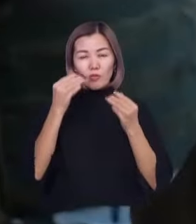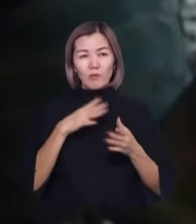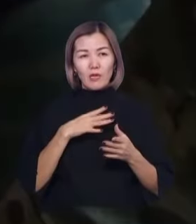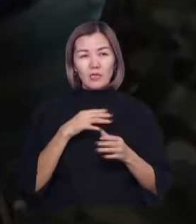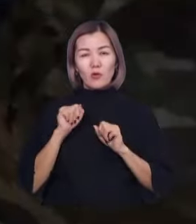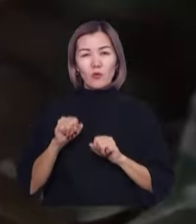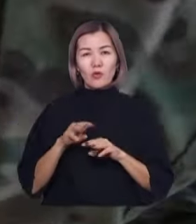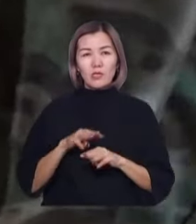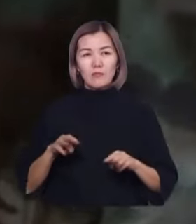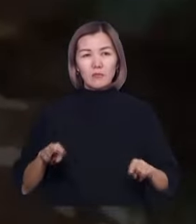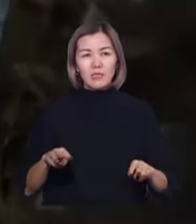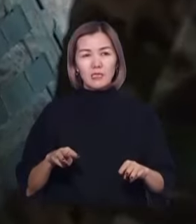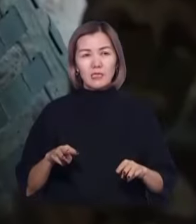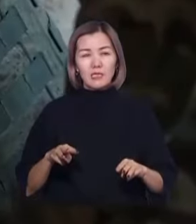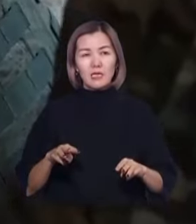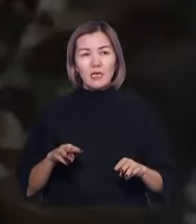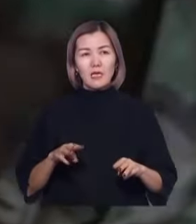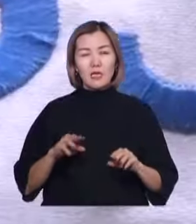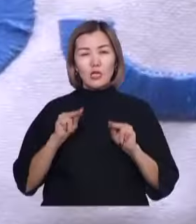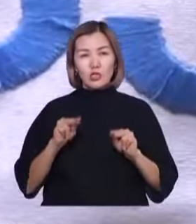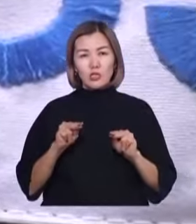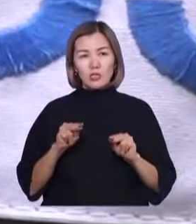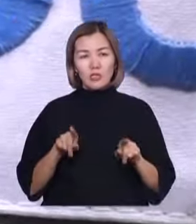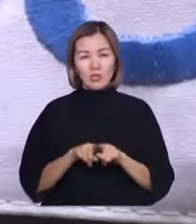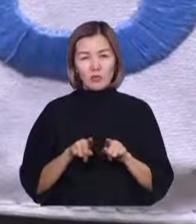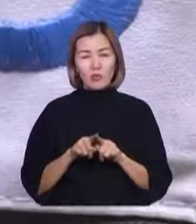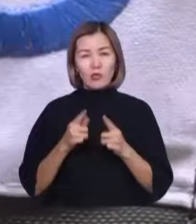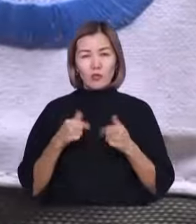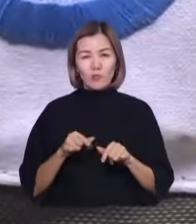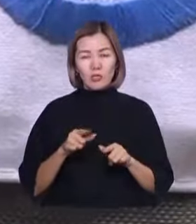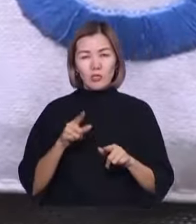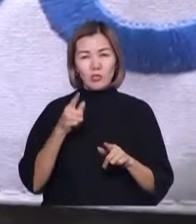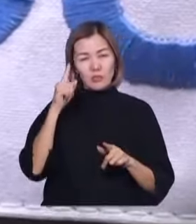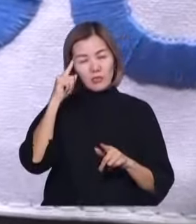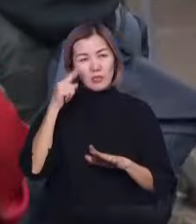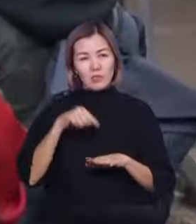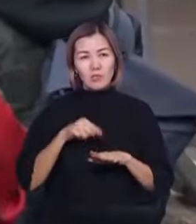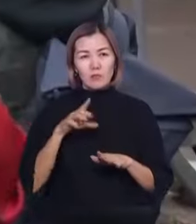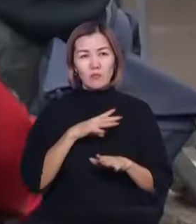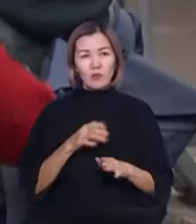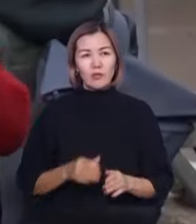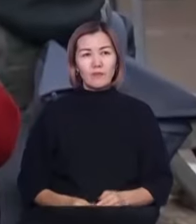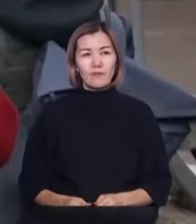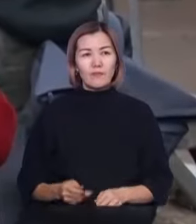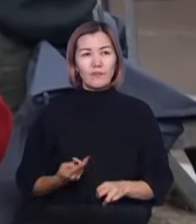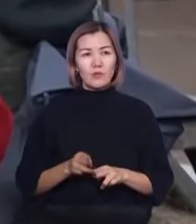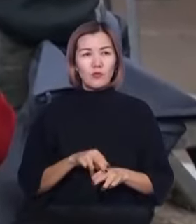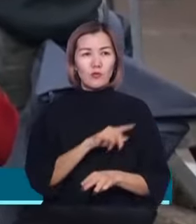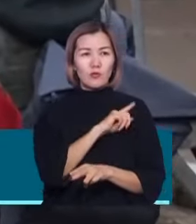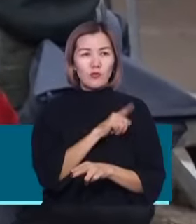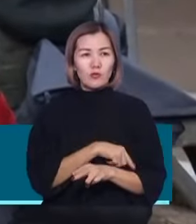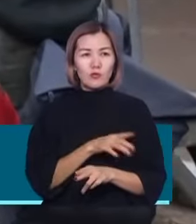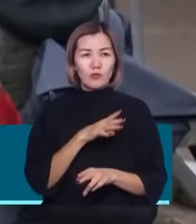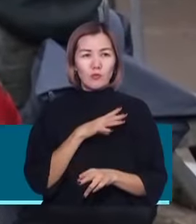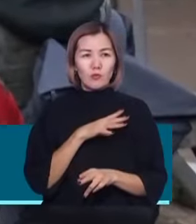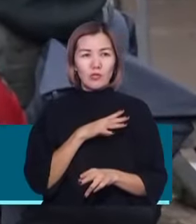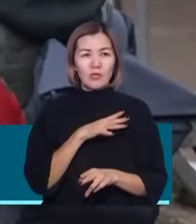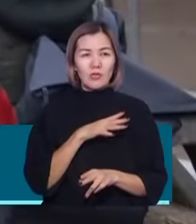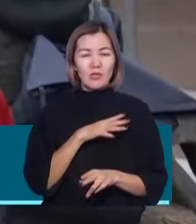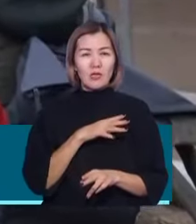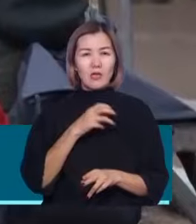қорғаныс министрлігі қақтығысты құдды шынайы болғанда ұйымдастырғанын аңғаруға болады. Я күшті болды, особенно аяқ пен шомпылмен ұрған